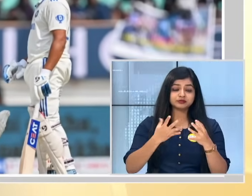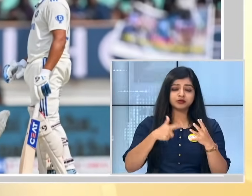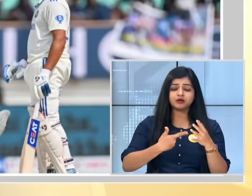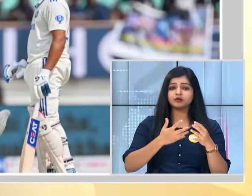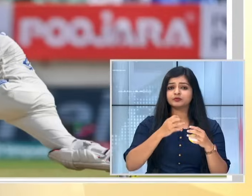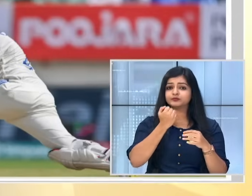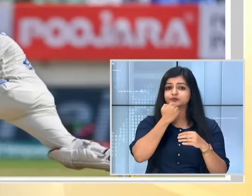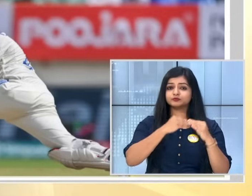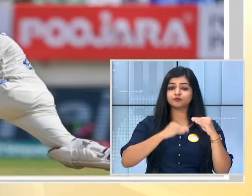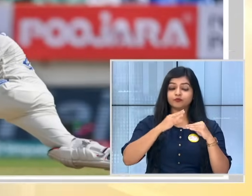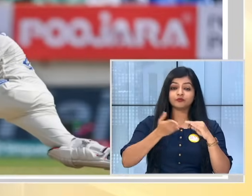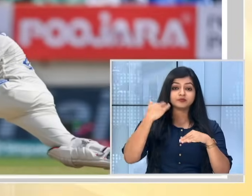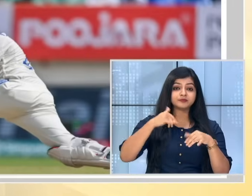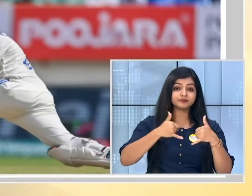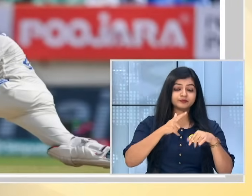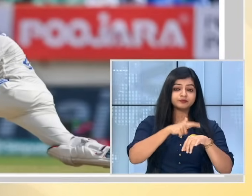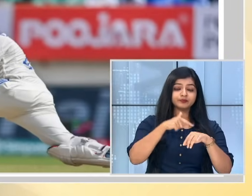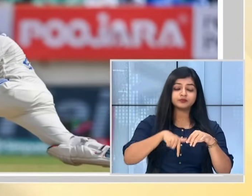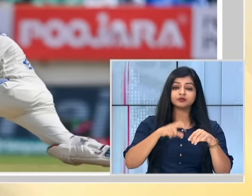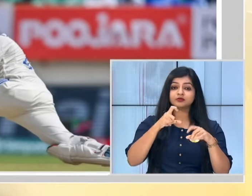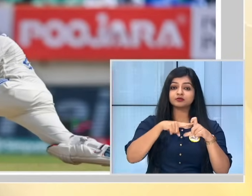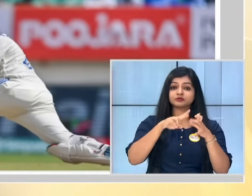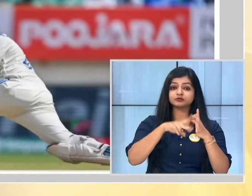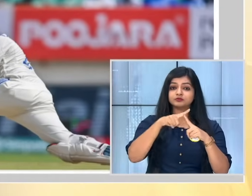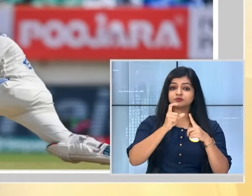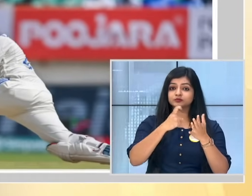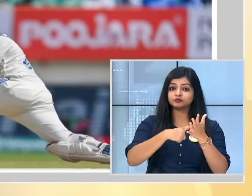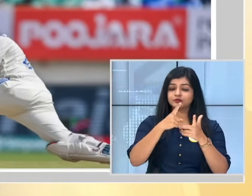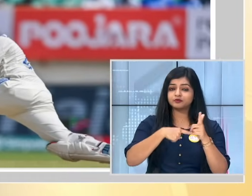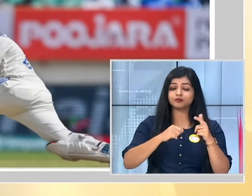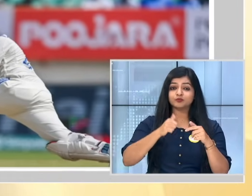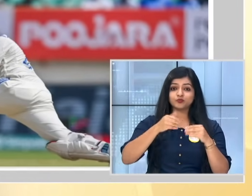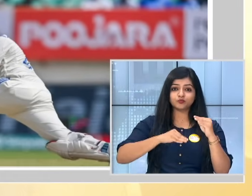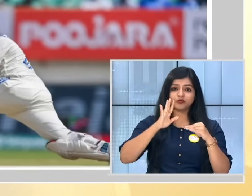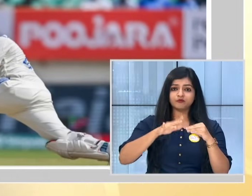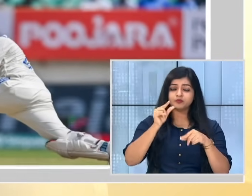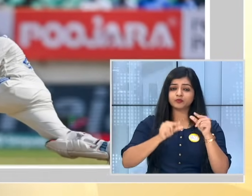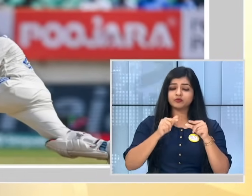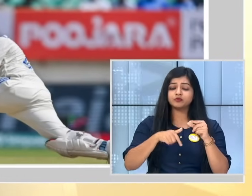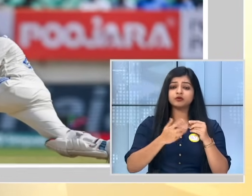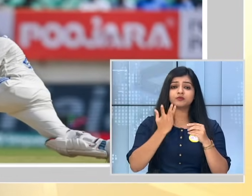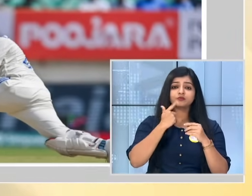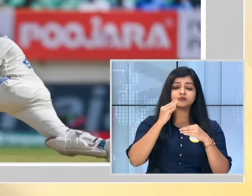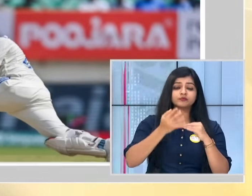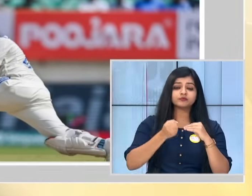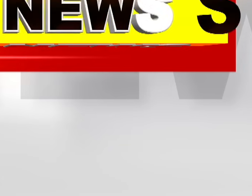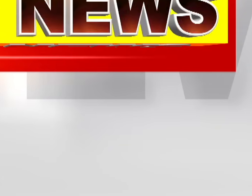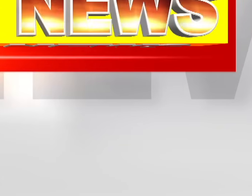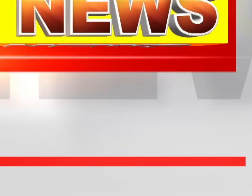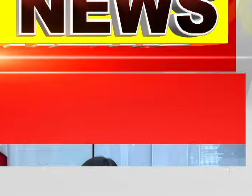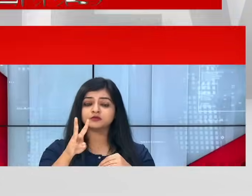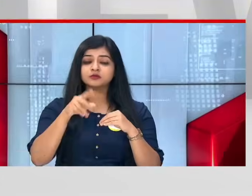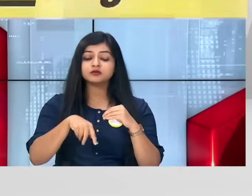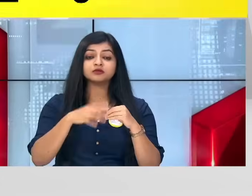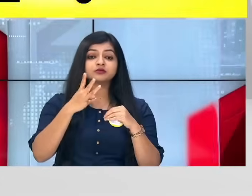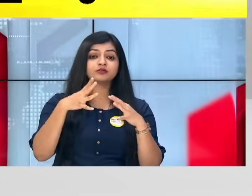മത്സരത്തിലെ സെഞ്ചുറി വീരന്മാരായ ശുഭ്മാൻ ഗില്ലിനും യശസ്വി ജയ്സ്വാളിനും പക്ഷേ തിളങ്ങാനായില്ല. ഇരുവരും സ്കോർ 33-ലേക്ക് എത്തിയപ്പോഴും 3 വിക്കറ്റ്